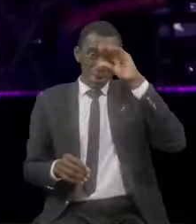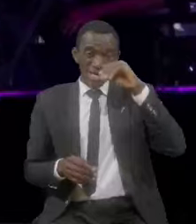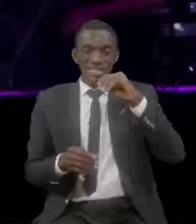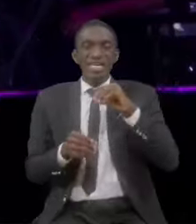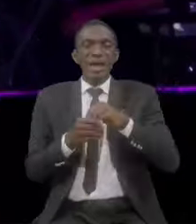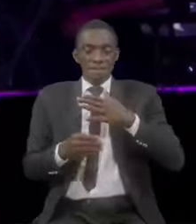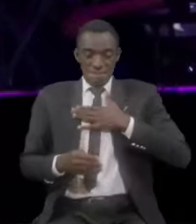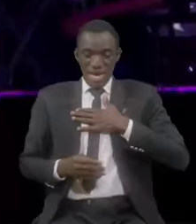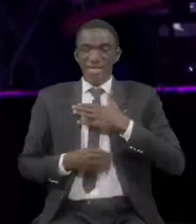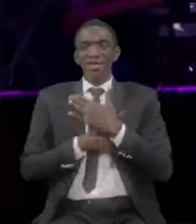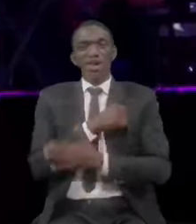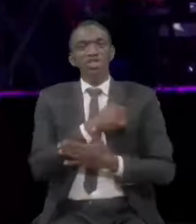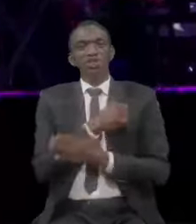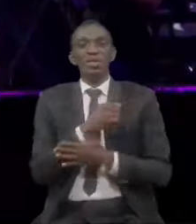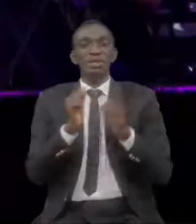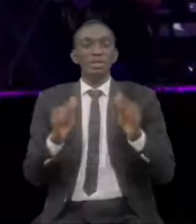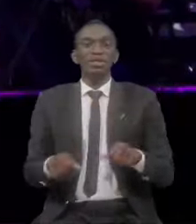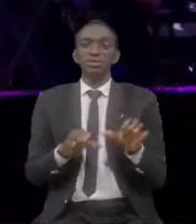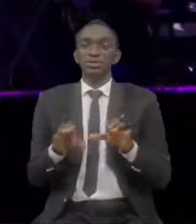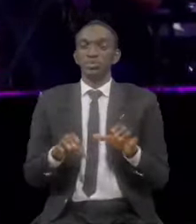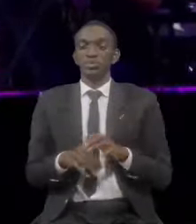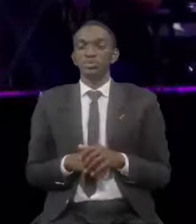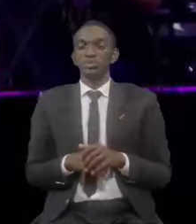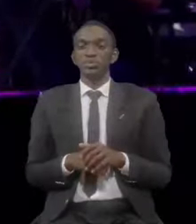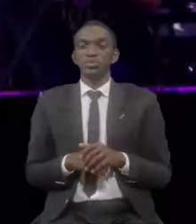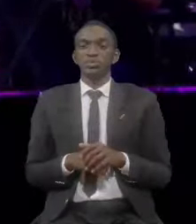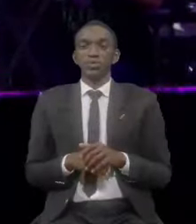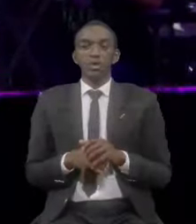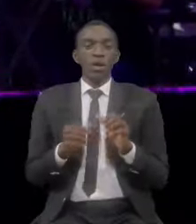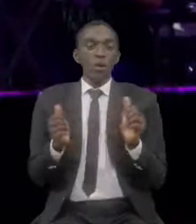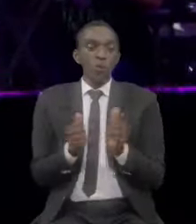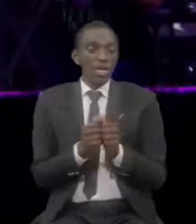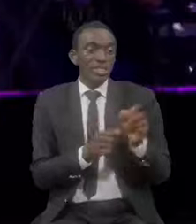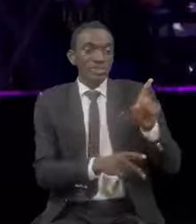ce que personne dans mon pays ne peut faire.